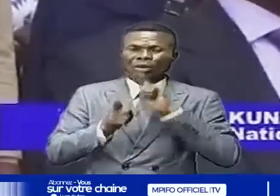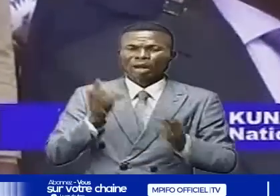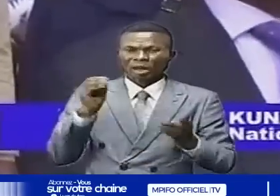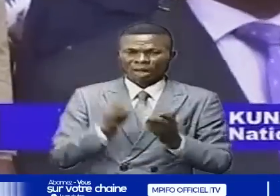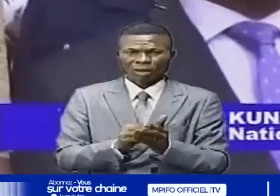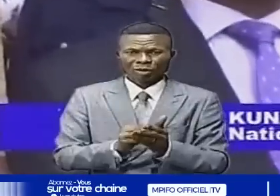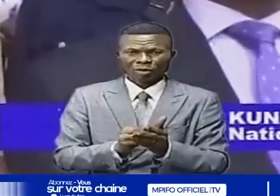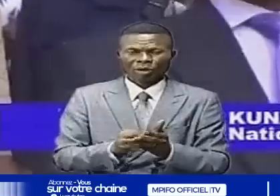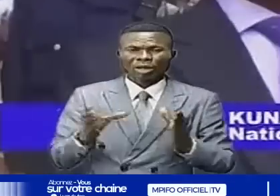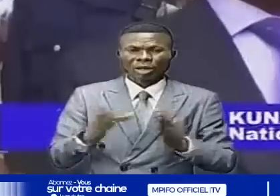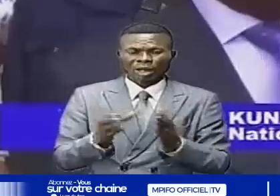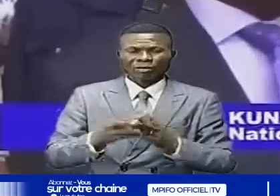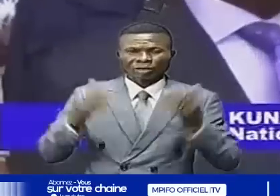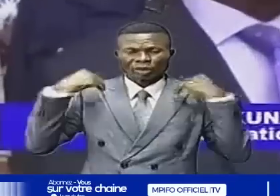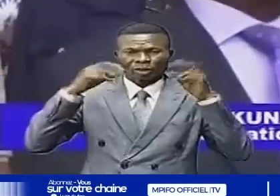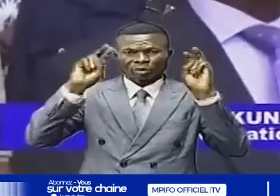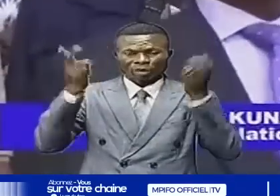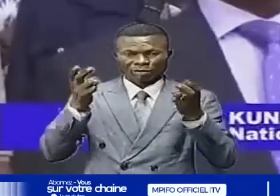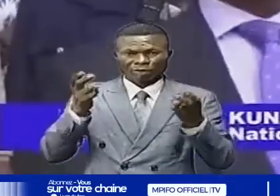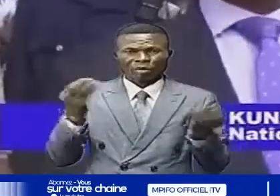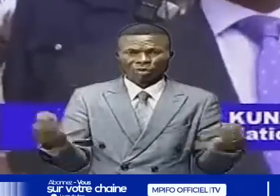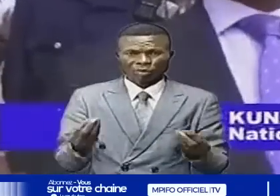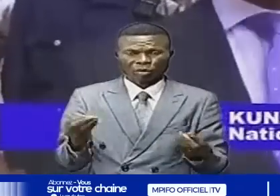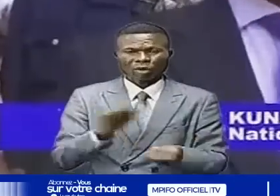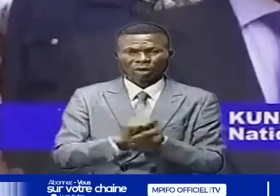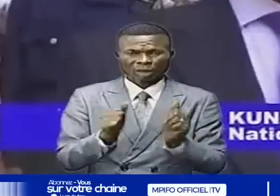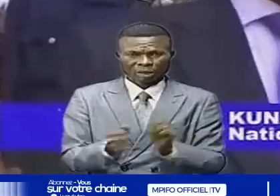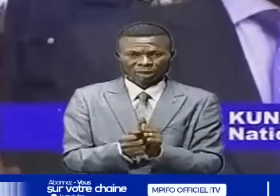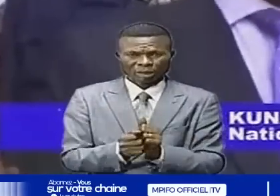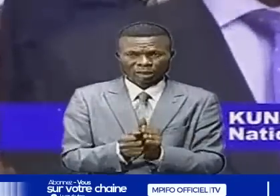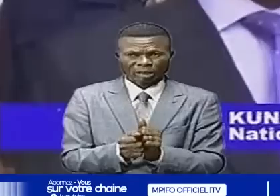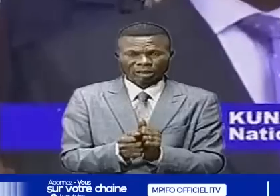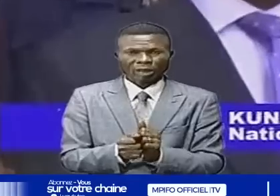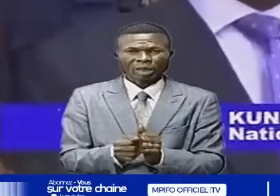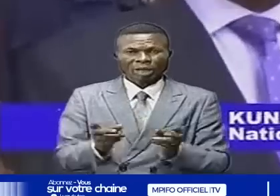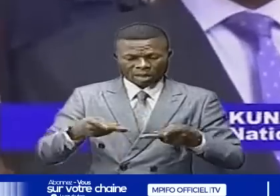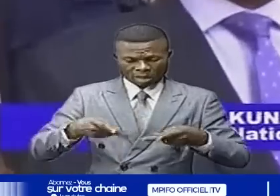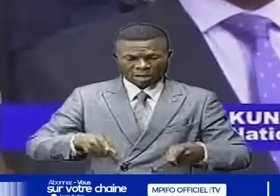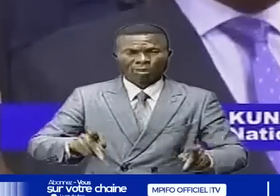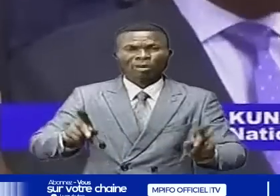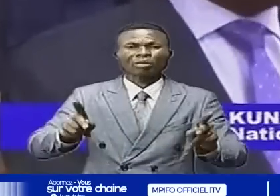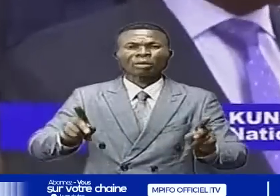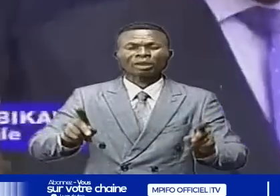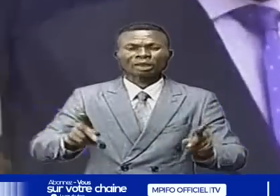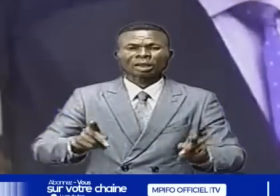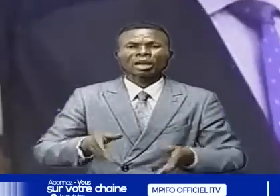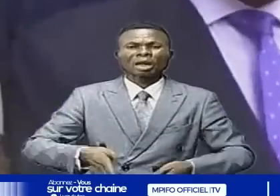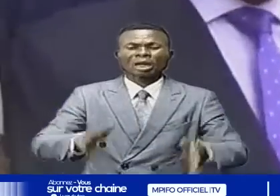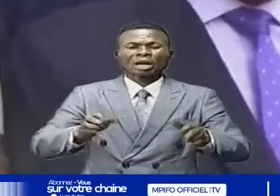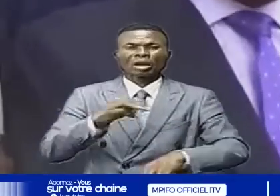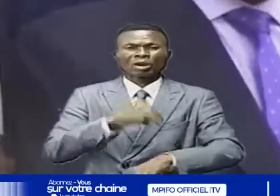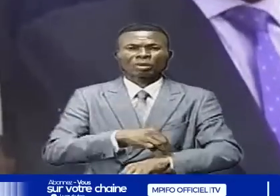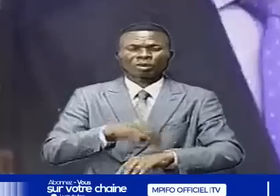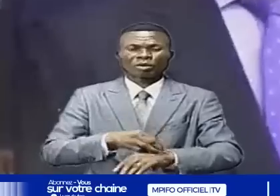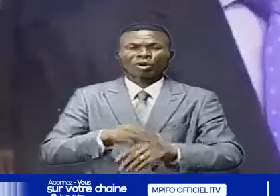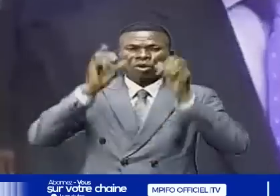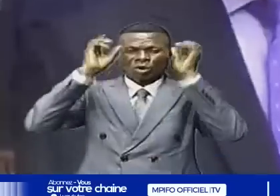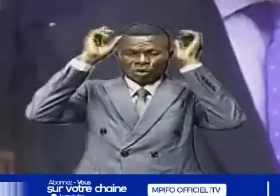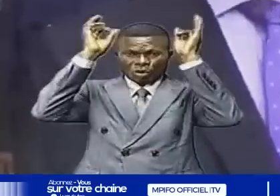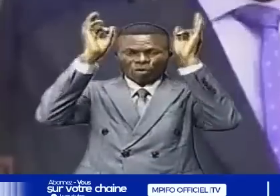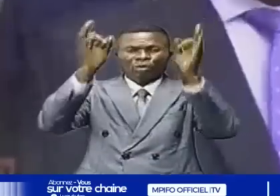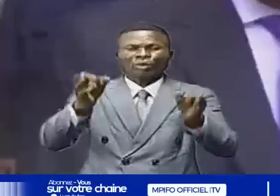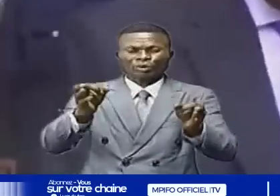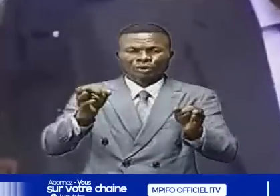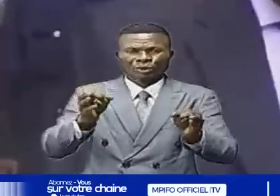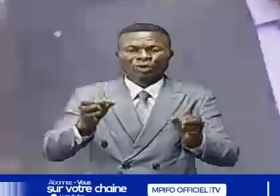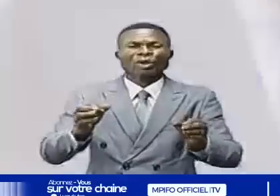avec monsieur le maire sur le fait qu'il pense remettre sur les routes de Matadi les transports en commun et aussi